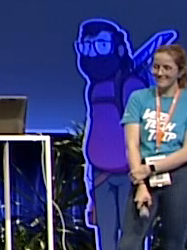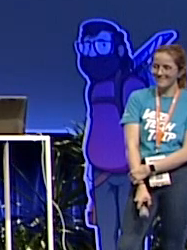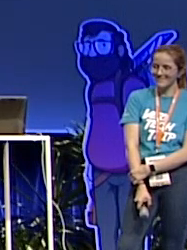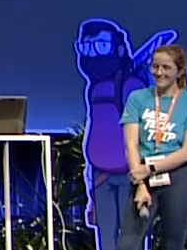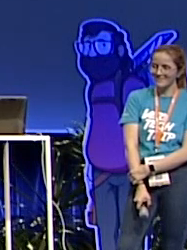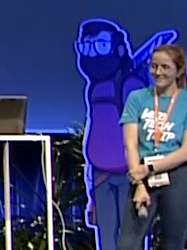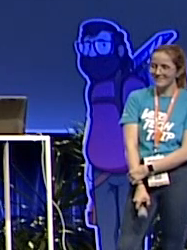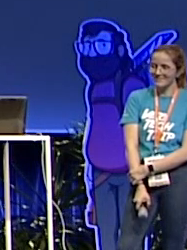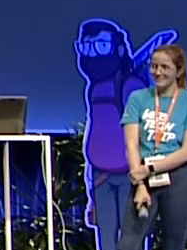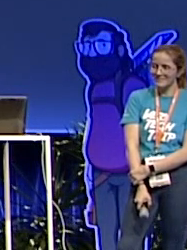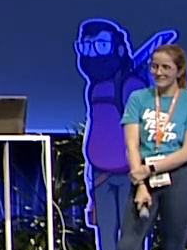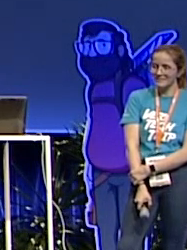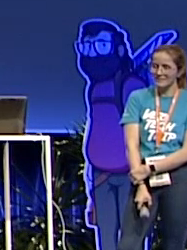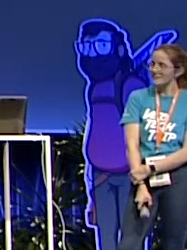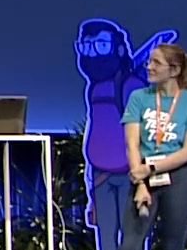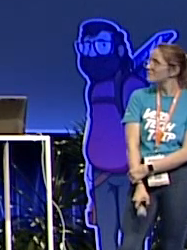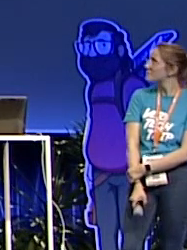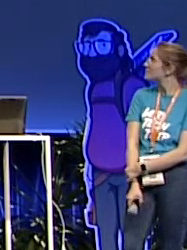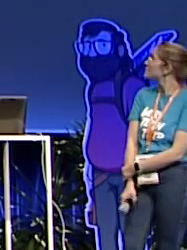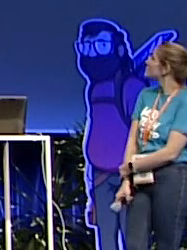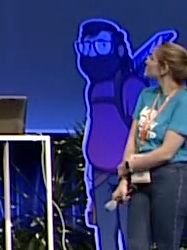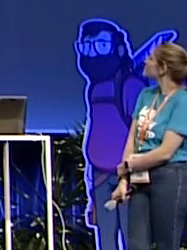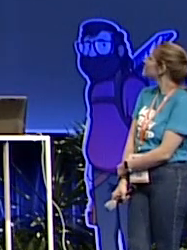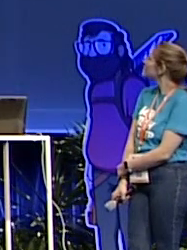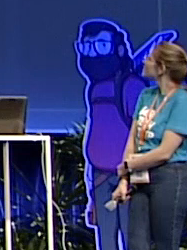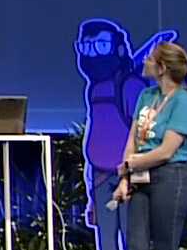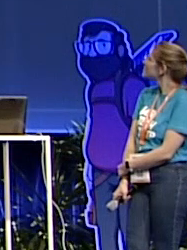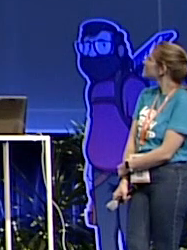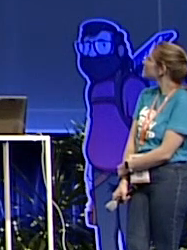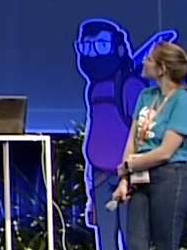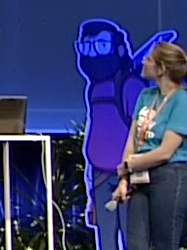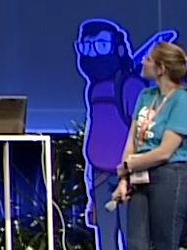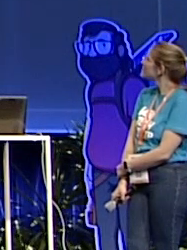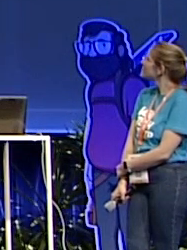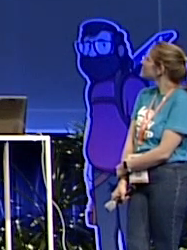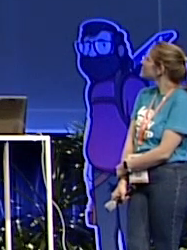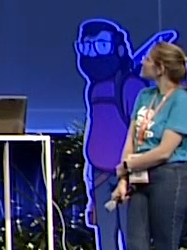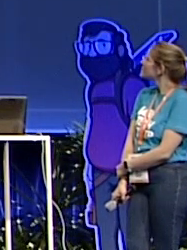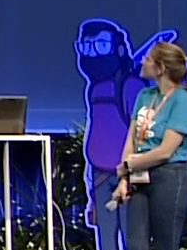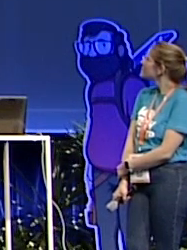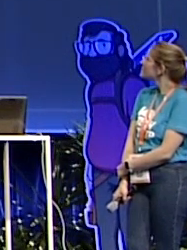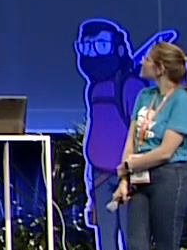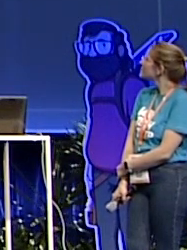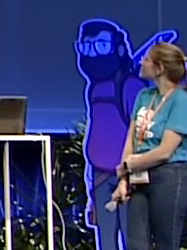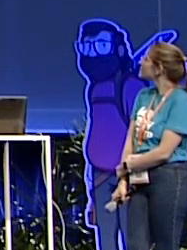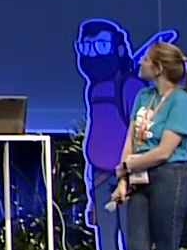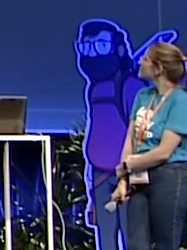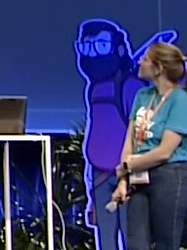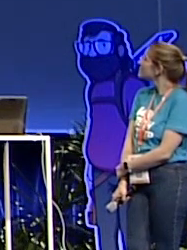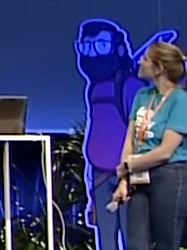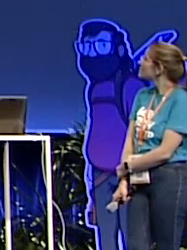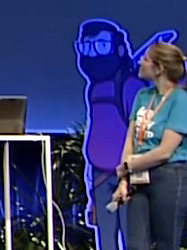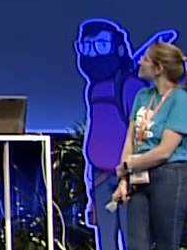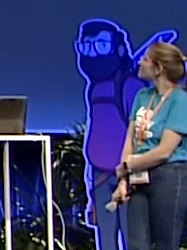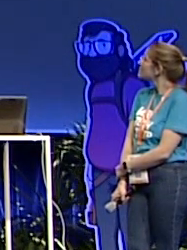détails, ici on peut juste utiliser le fichier train.py pour entraîner notre modèle. Quelque chose d'important, le